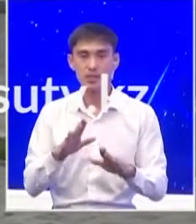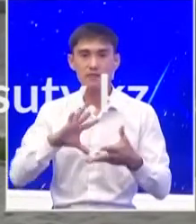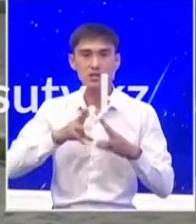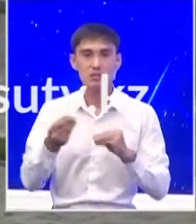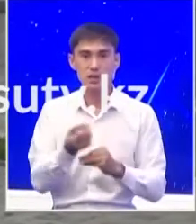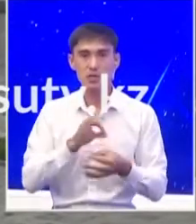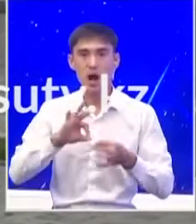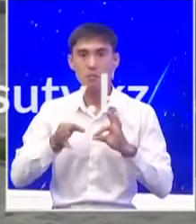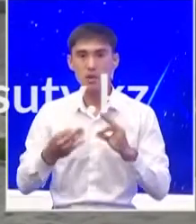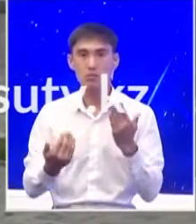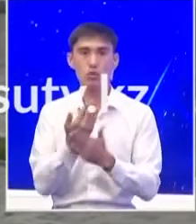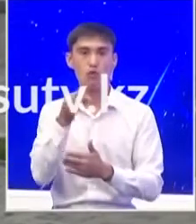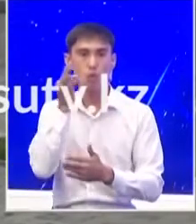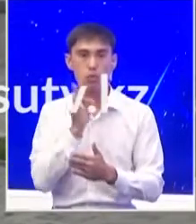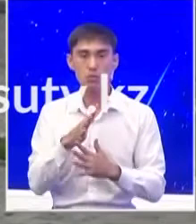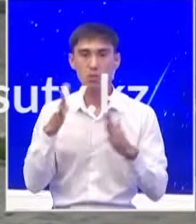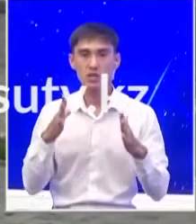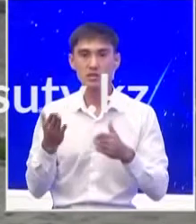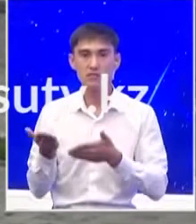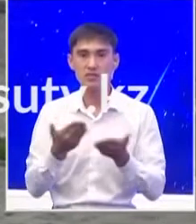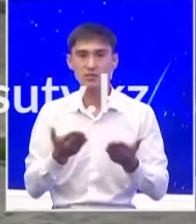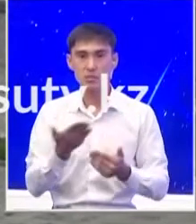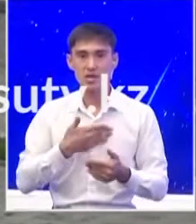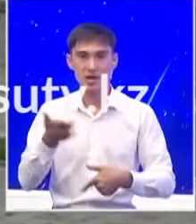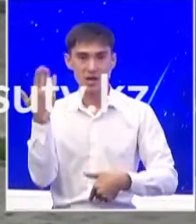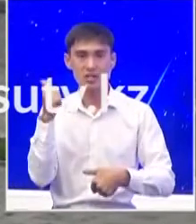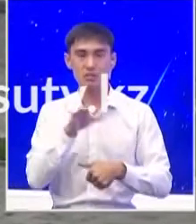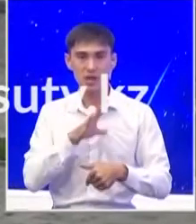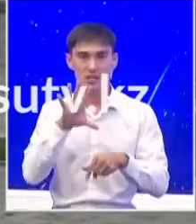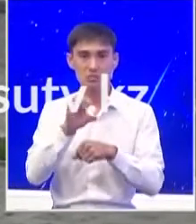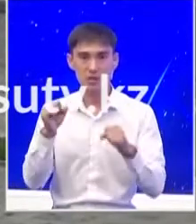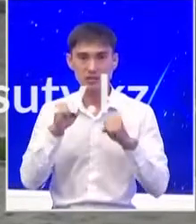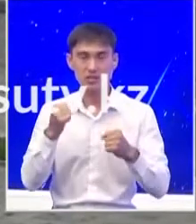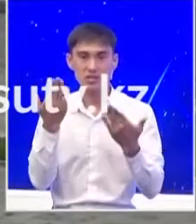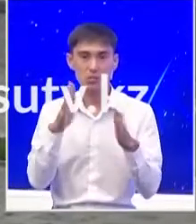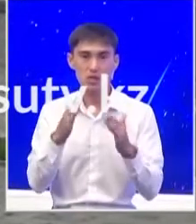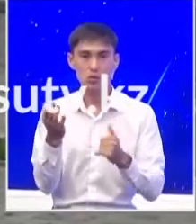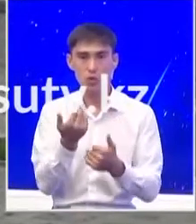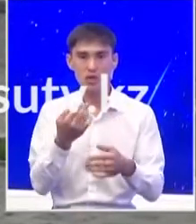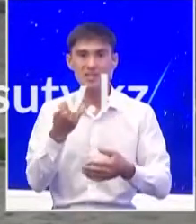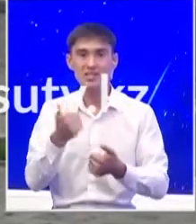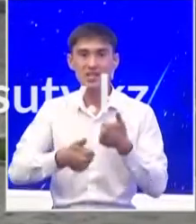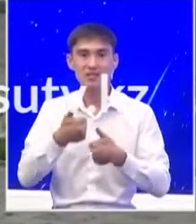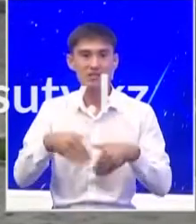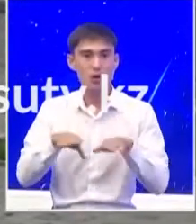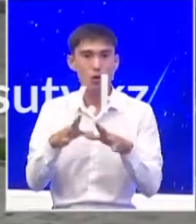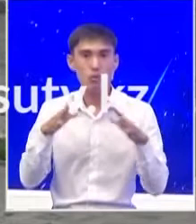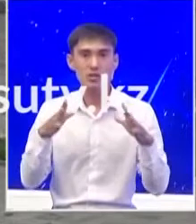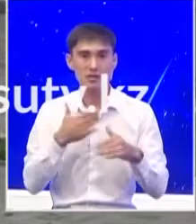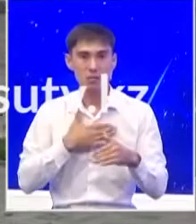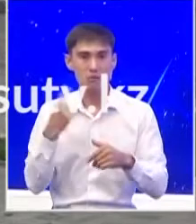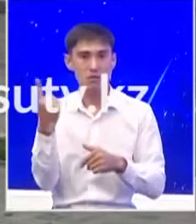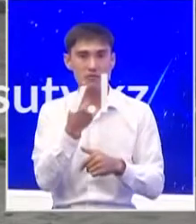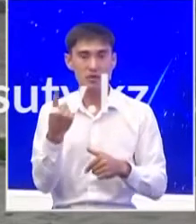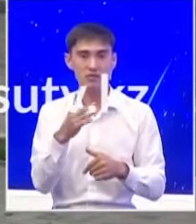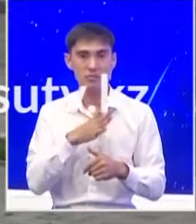меня Олимпиада была новым опытом и большим вызовом. Мне и раньше приходилось снимать спортивные события, но на соревнованиях такого масштаба я был